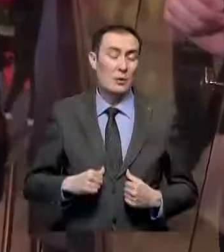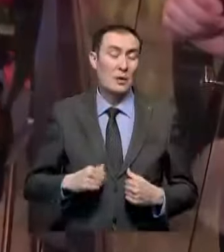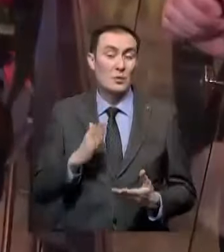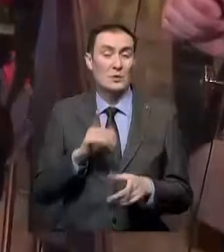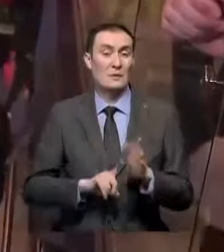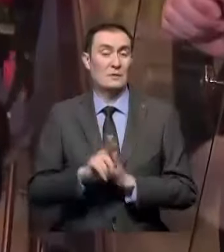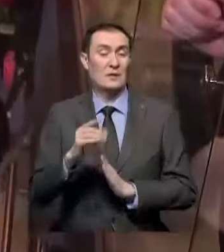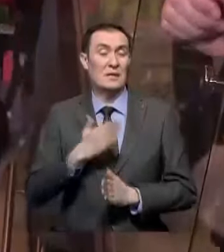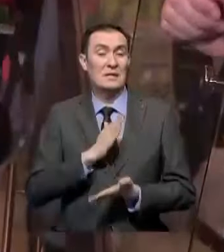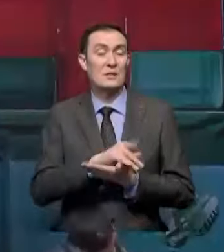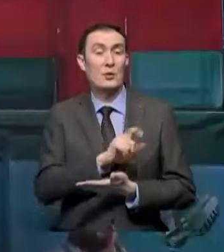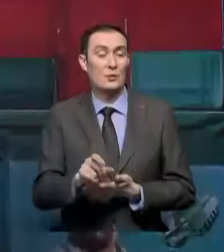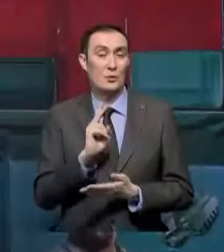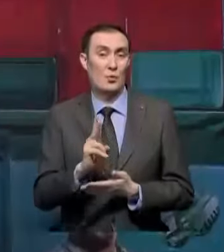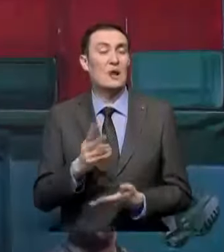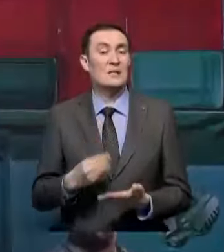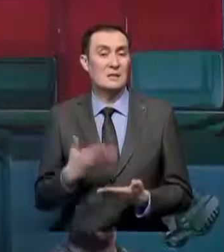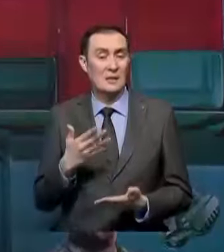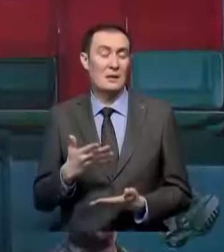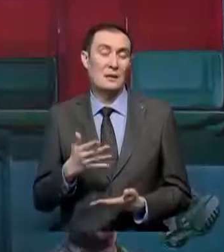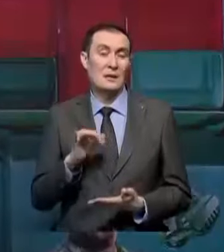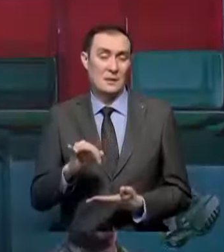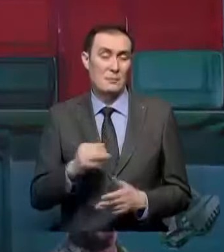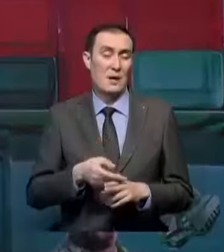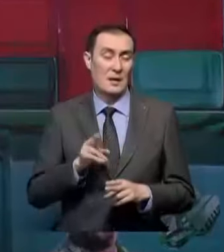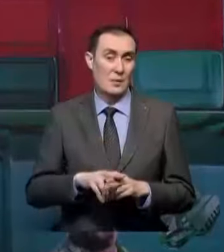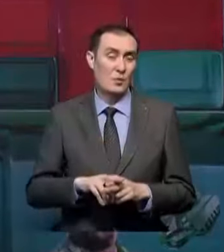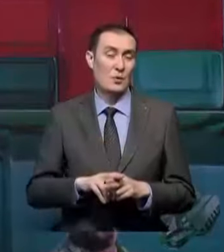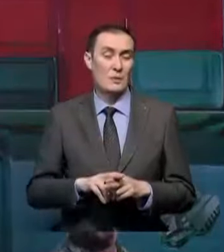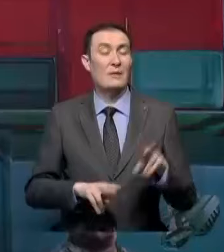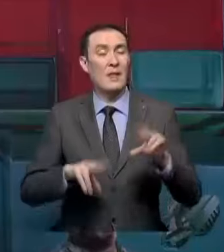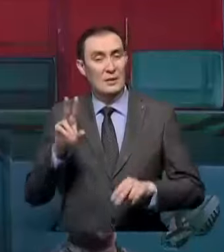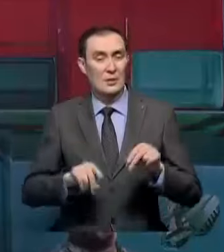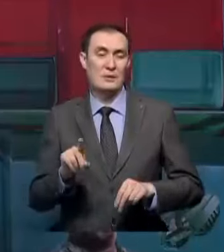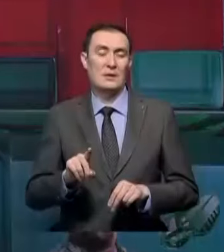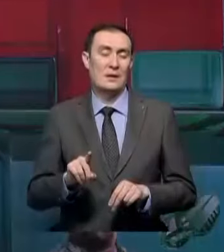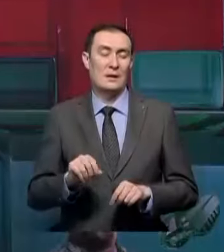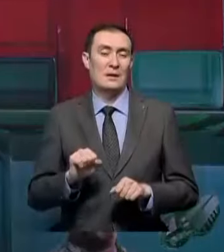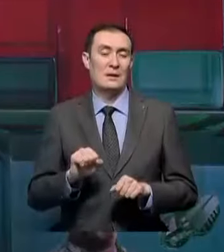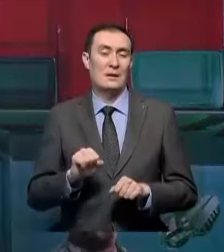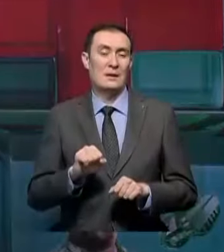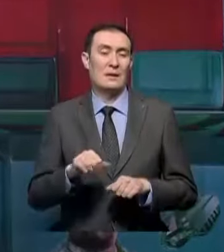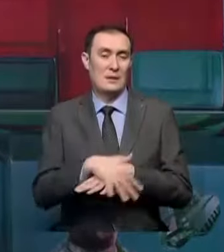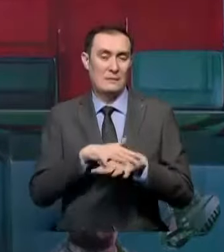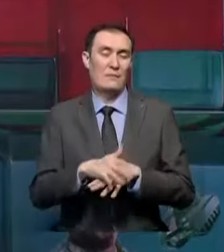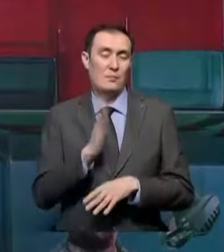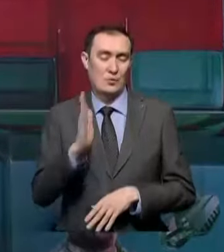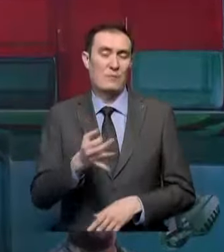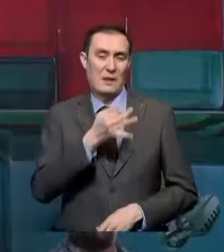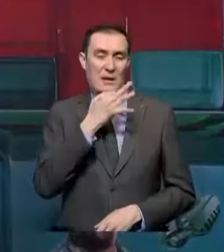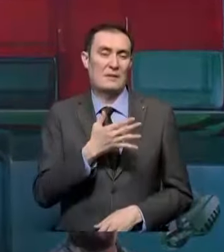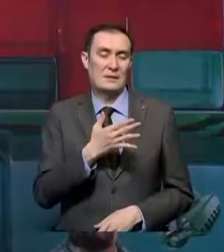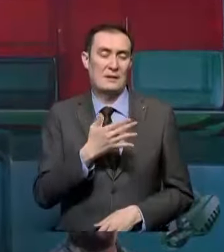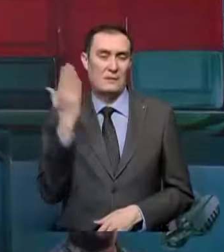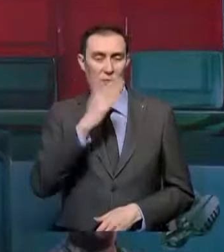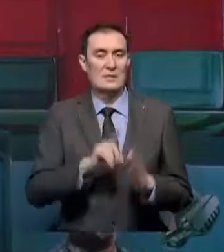есть наши первые зрители, которые оценили, и поэтому... Надеюсь, и и нашим зрителям очень понравится.